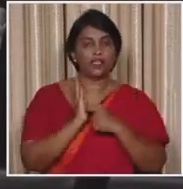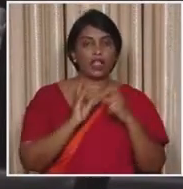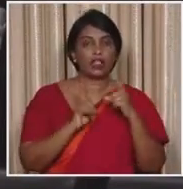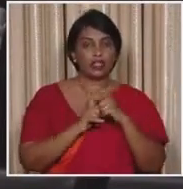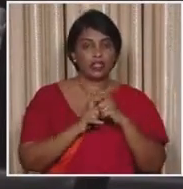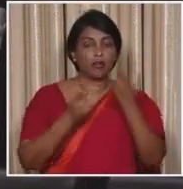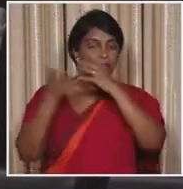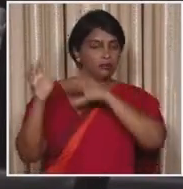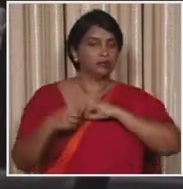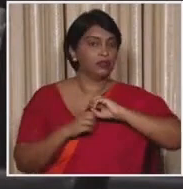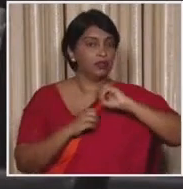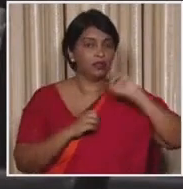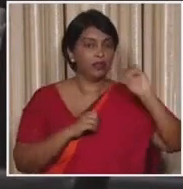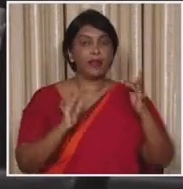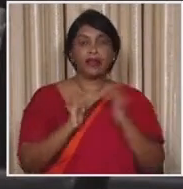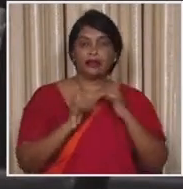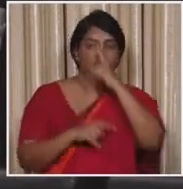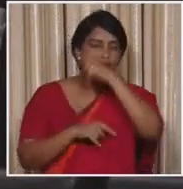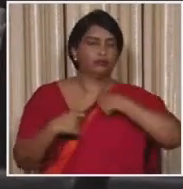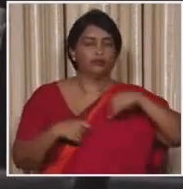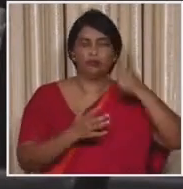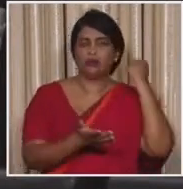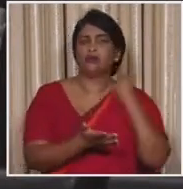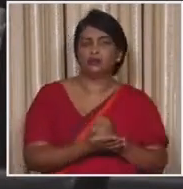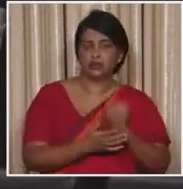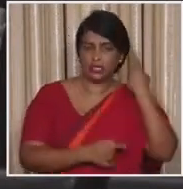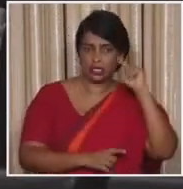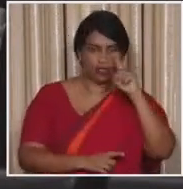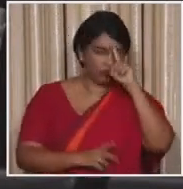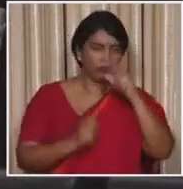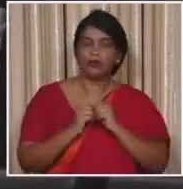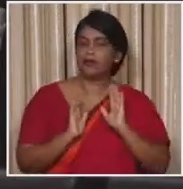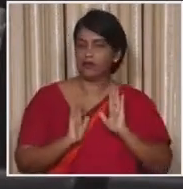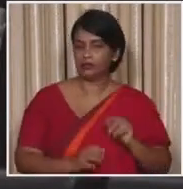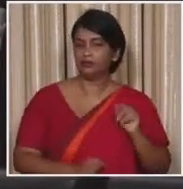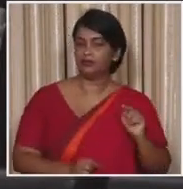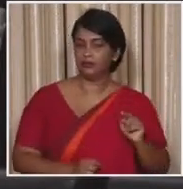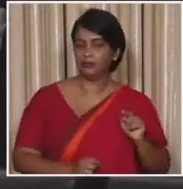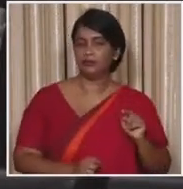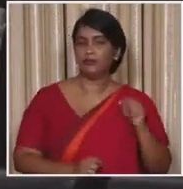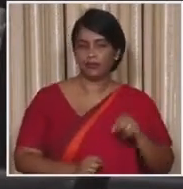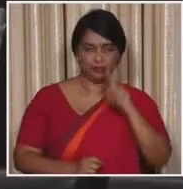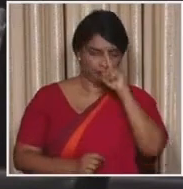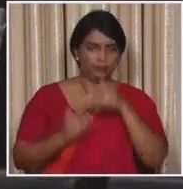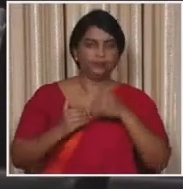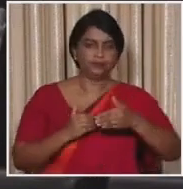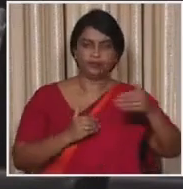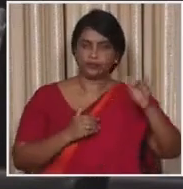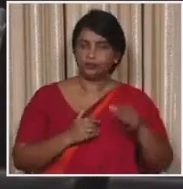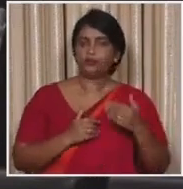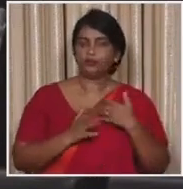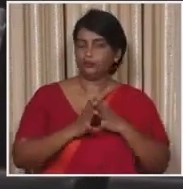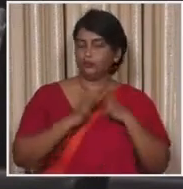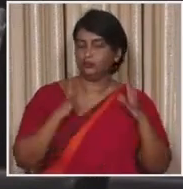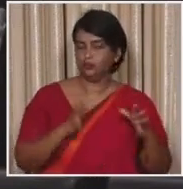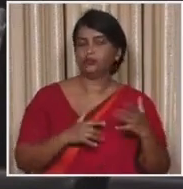முறையில் மேற்கொள்வதற்கான செயற்பாடுகள் ஆரம்பிக்கப்பட்டுள்ளன. அங்கு செல்லாமல் இணையவழி மூலமாகவே அதை சான்றுபடுத்திக் கொள்ளக்கூடிய வசதி இதன்